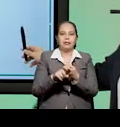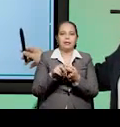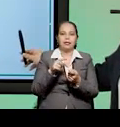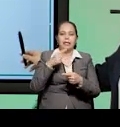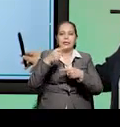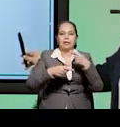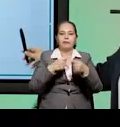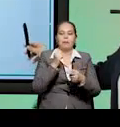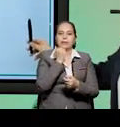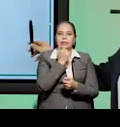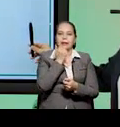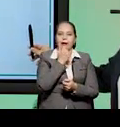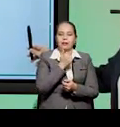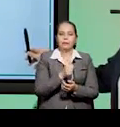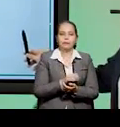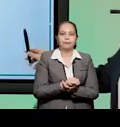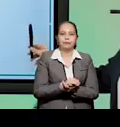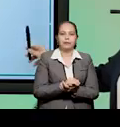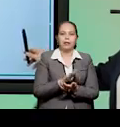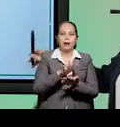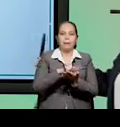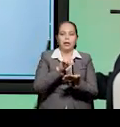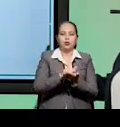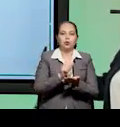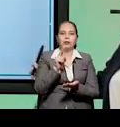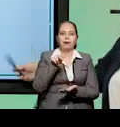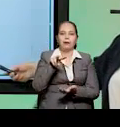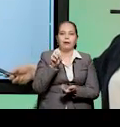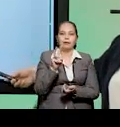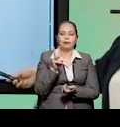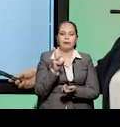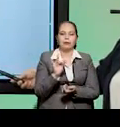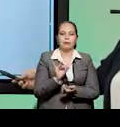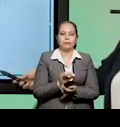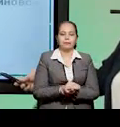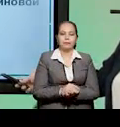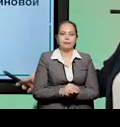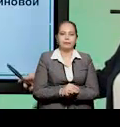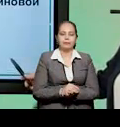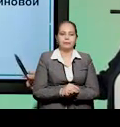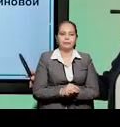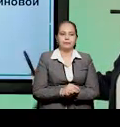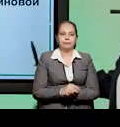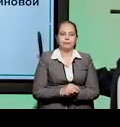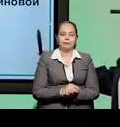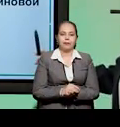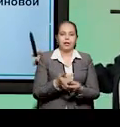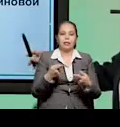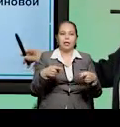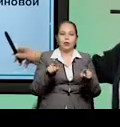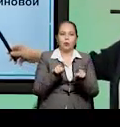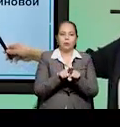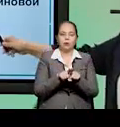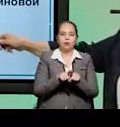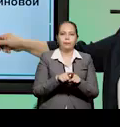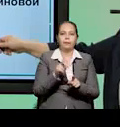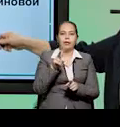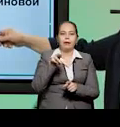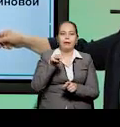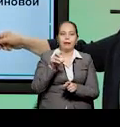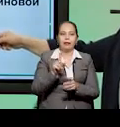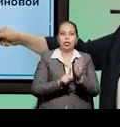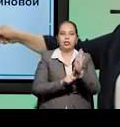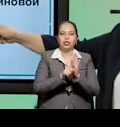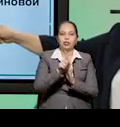наследственным материалом пораженной клетки. Таким образом,